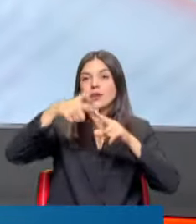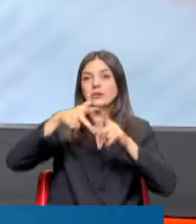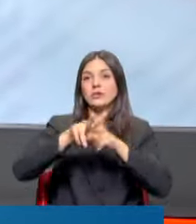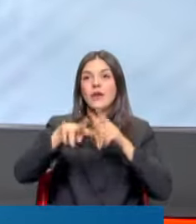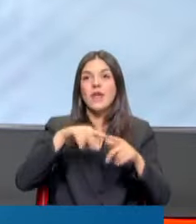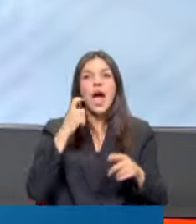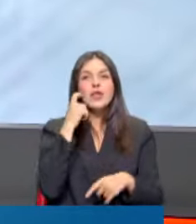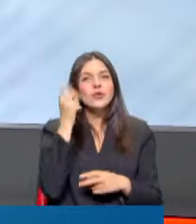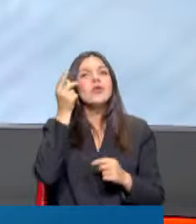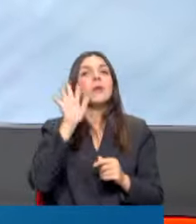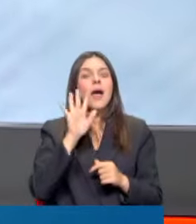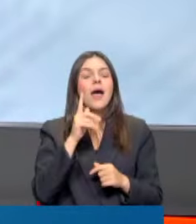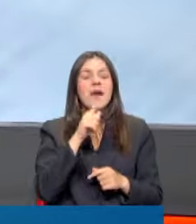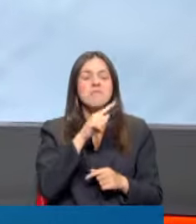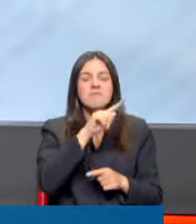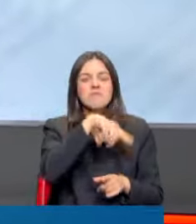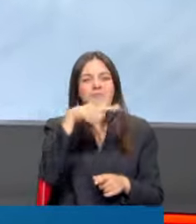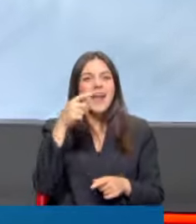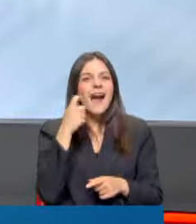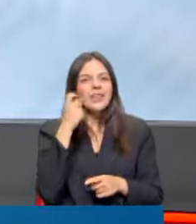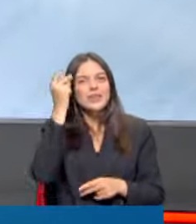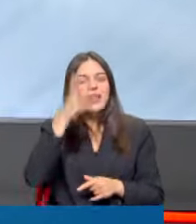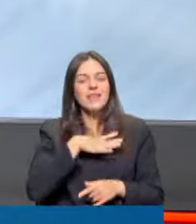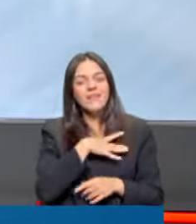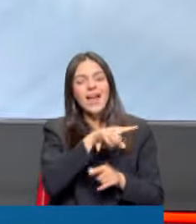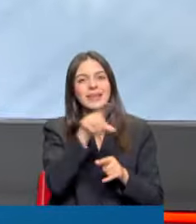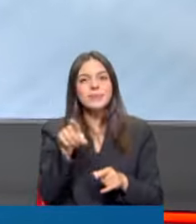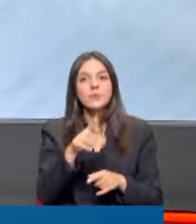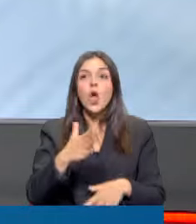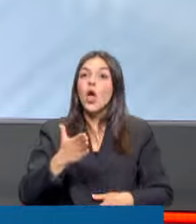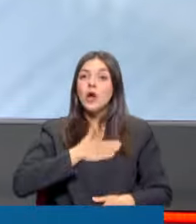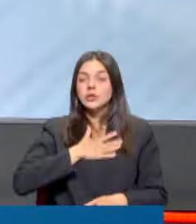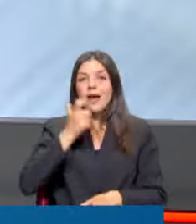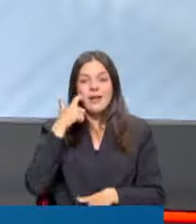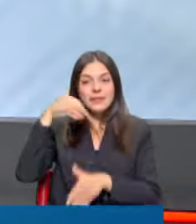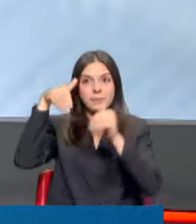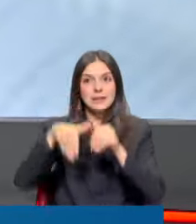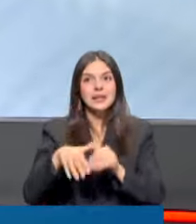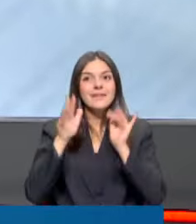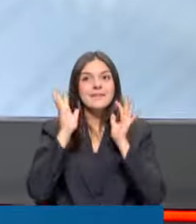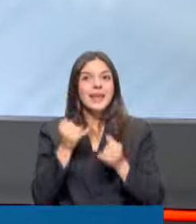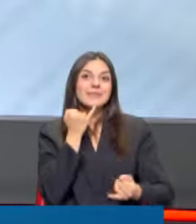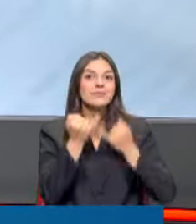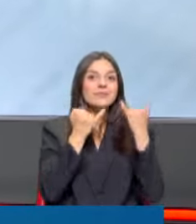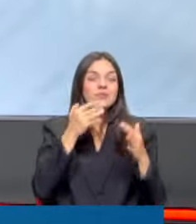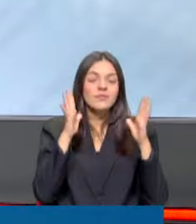Ama bunun yanı sıra Atatürk'ü unutanlar da vardı. Geleceğiz. Önce Anıtkabir'e yoğun ilgi